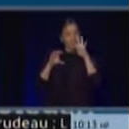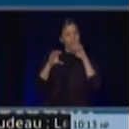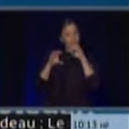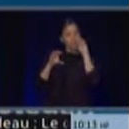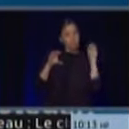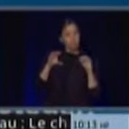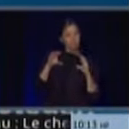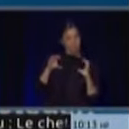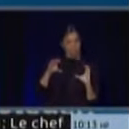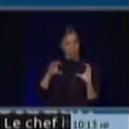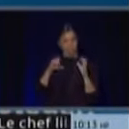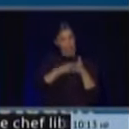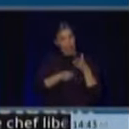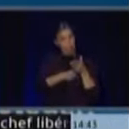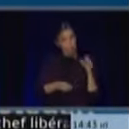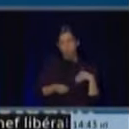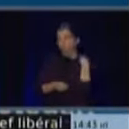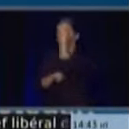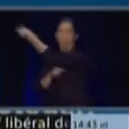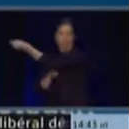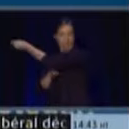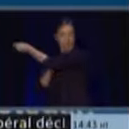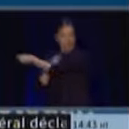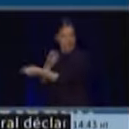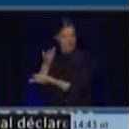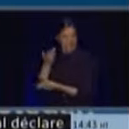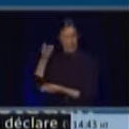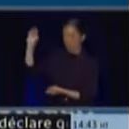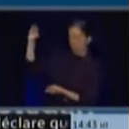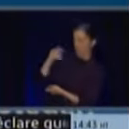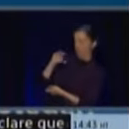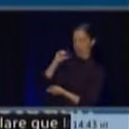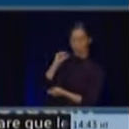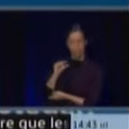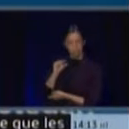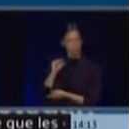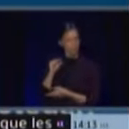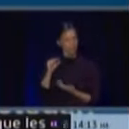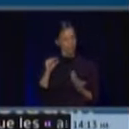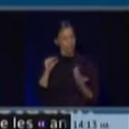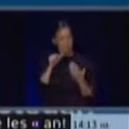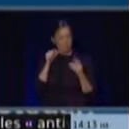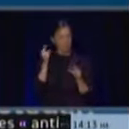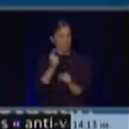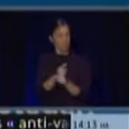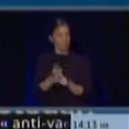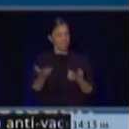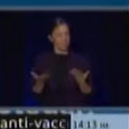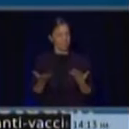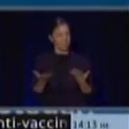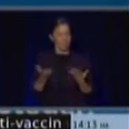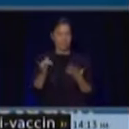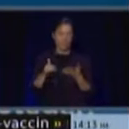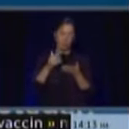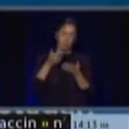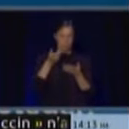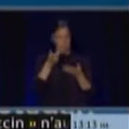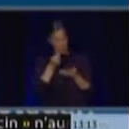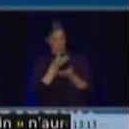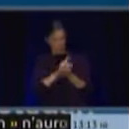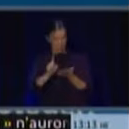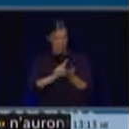là, sans condition. Donc, je vous invite, il reste quelques jours, quelques semaines, à la campagne